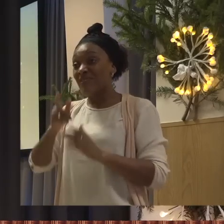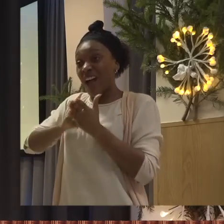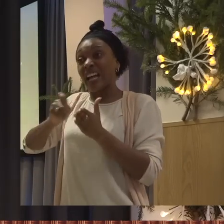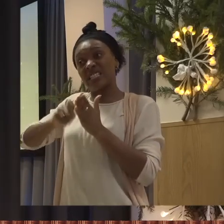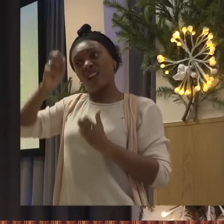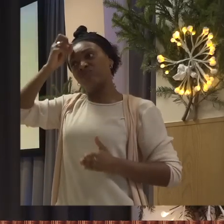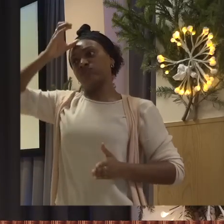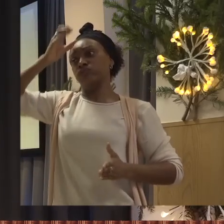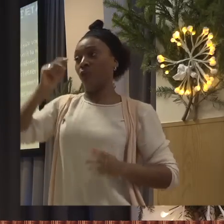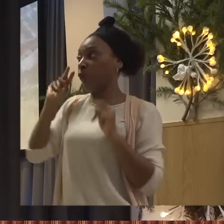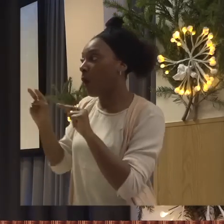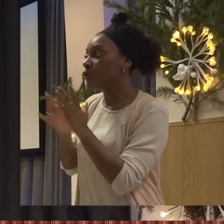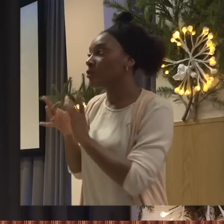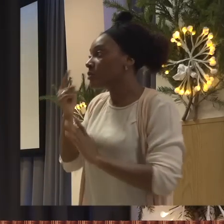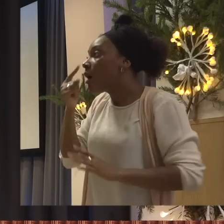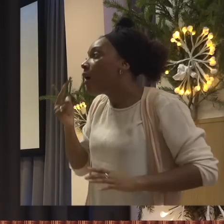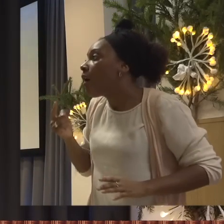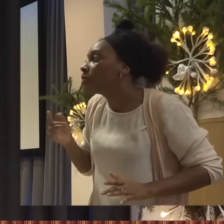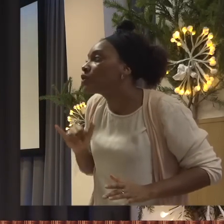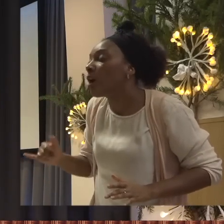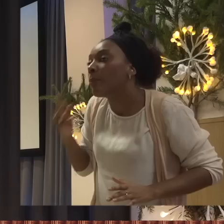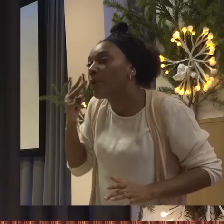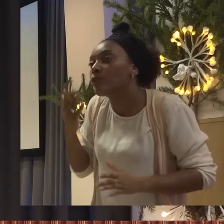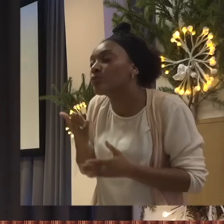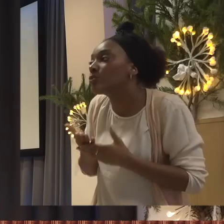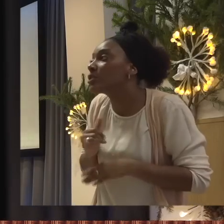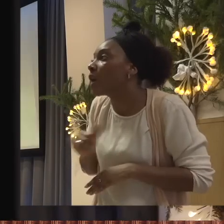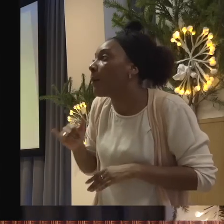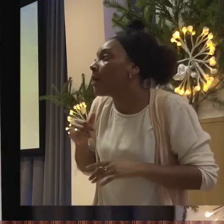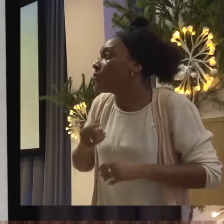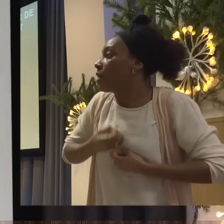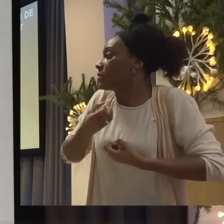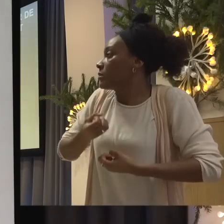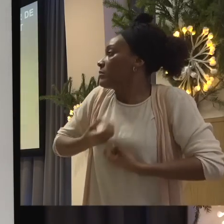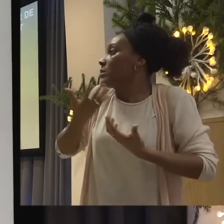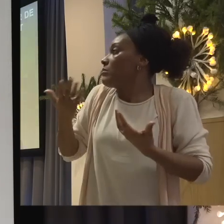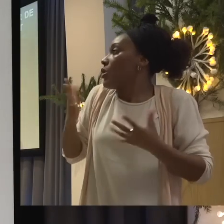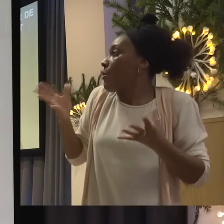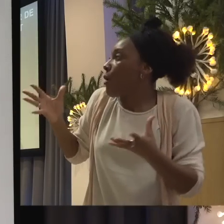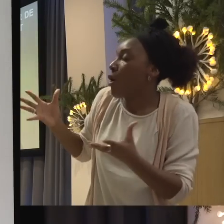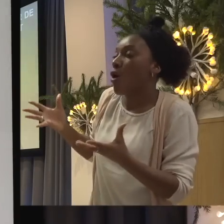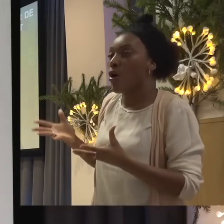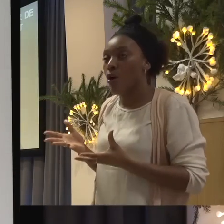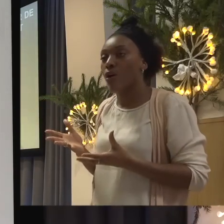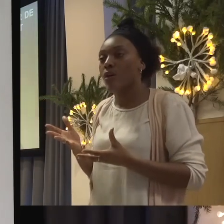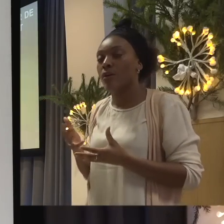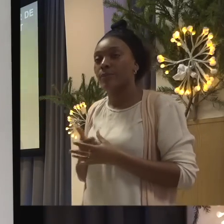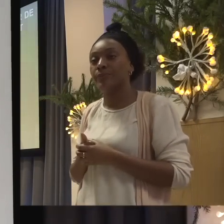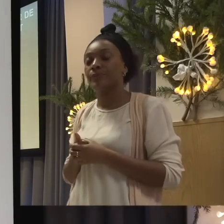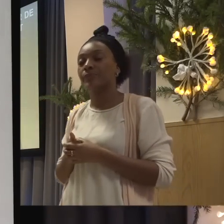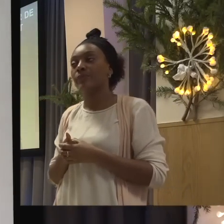homme. Mais voyez-vous, cet homme, si fort et si puissant qu'était Jésus-Christ, n'a pas